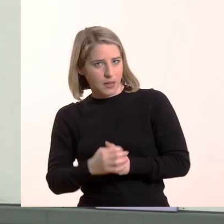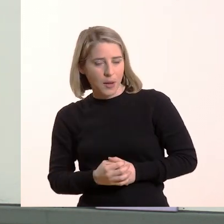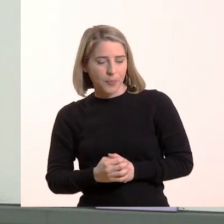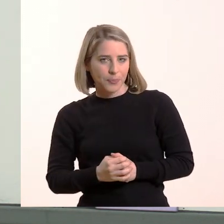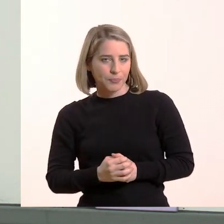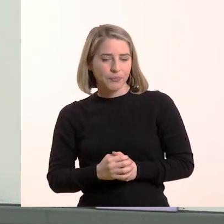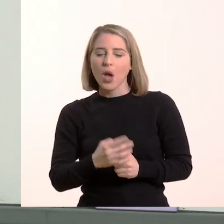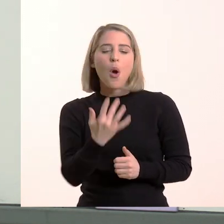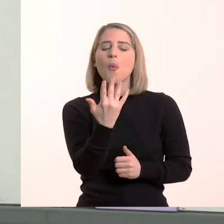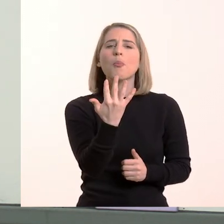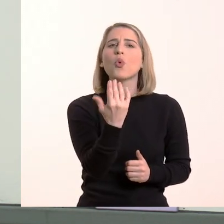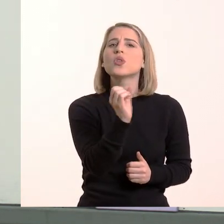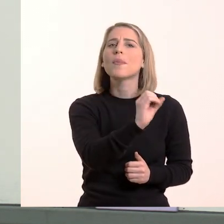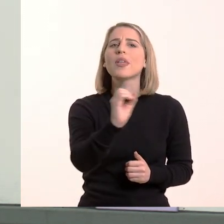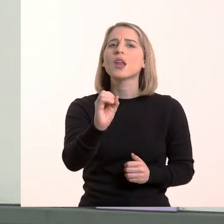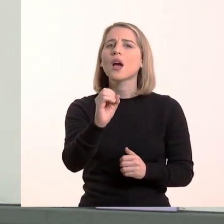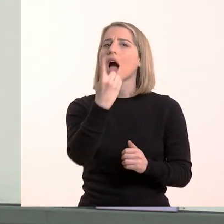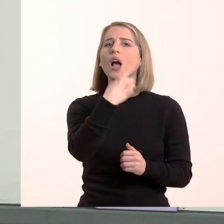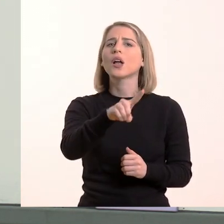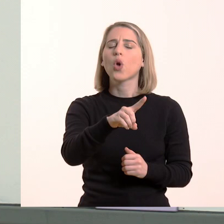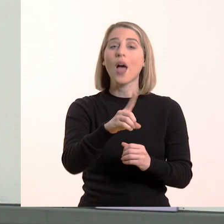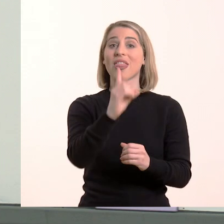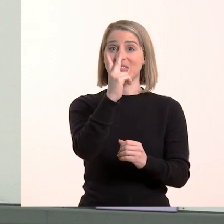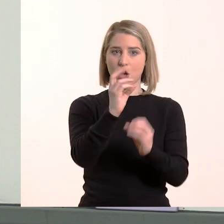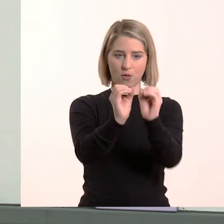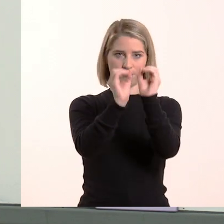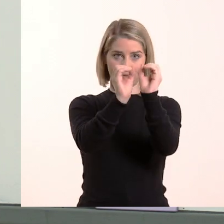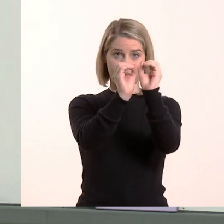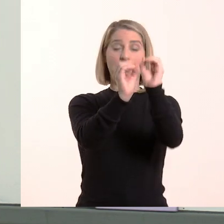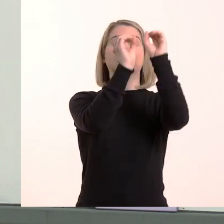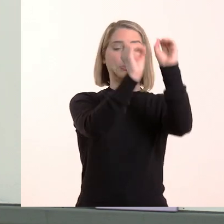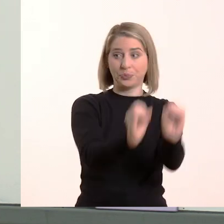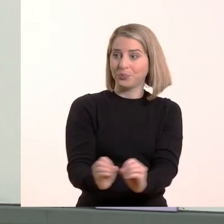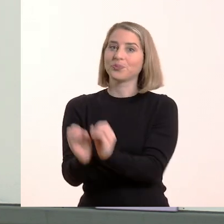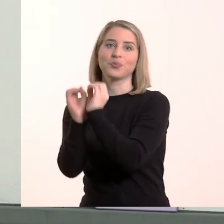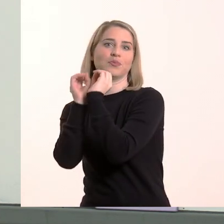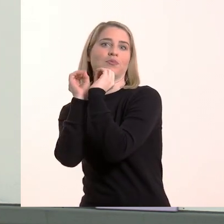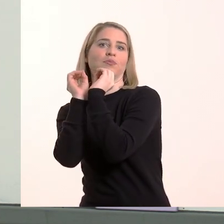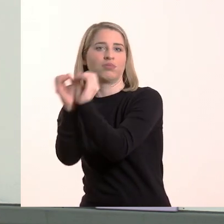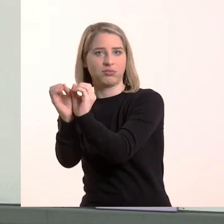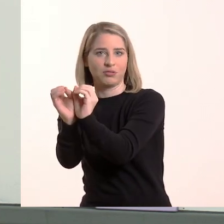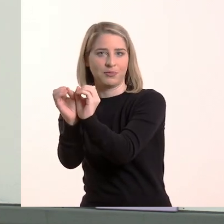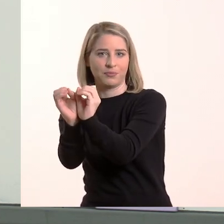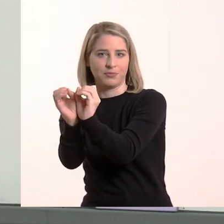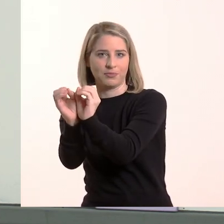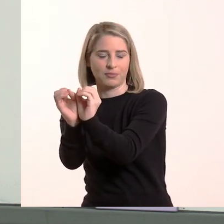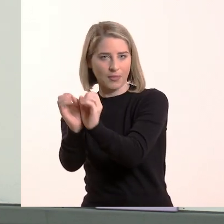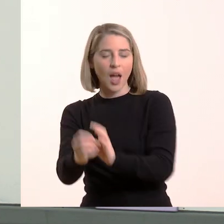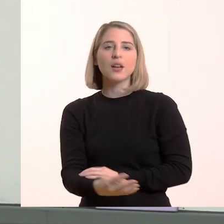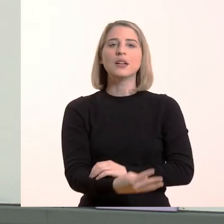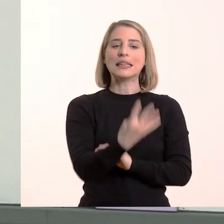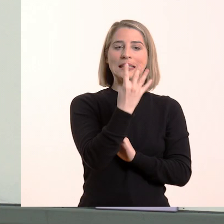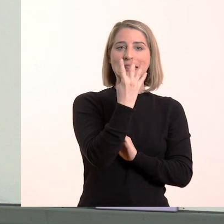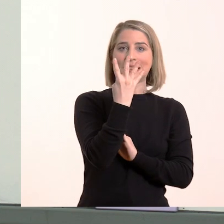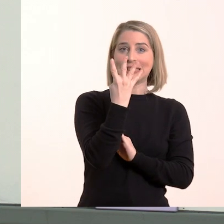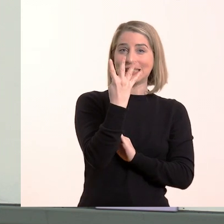Και πόσα είναι τα μηδενικά που έχει το 100? 2. 1, 2. Συμπληρώνουμε και τα 2 μηδενικά. 1,